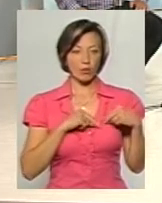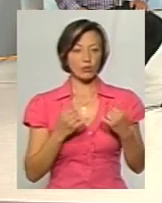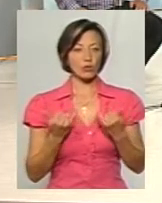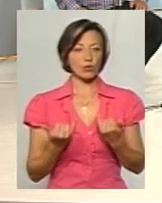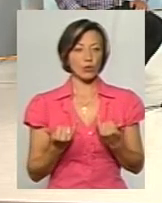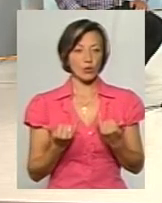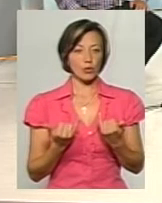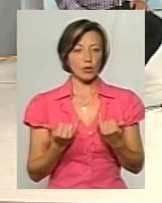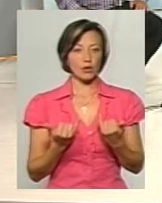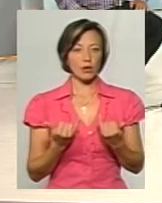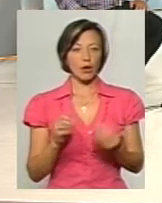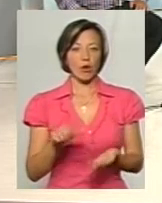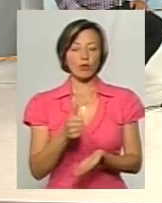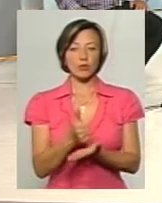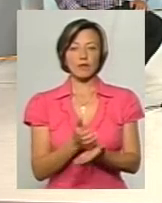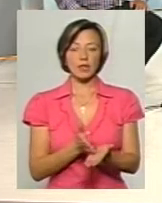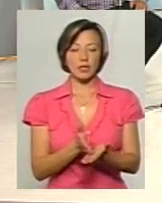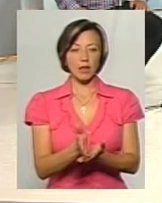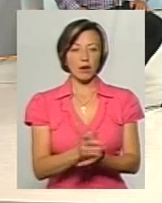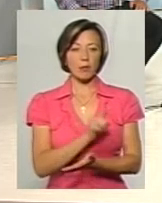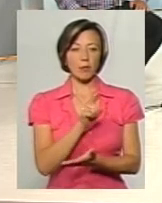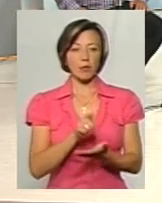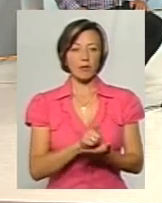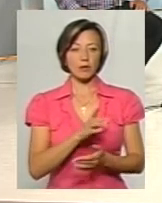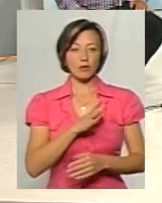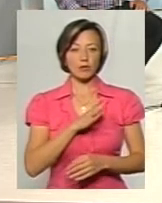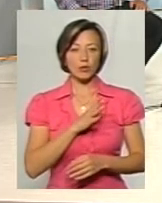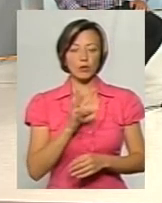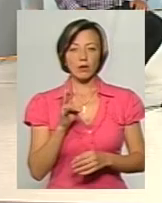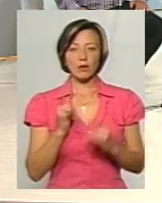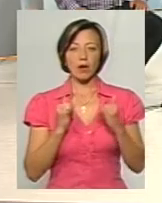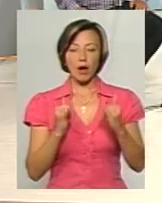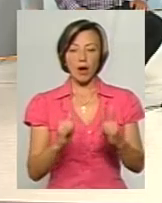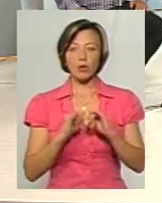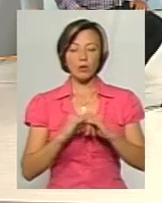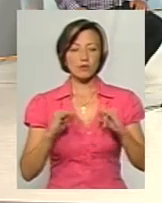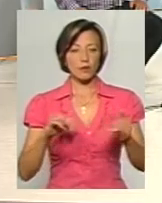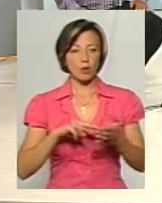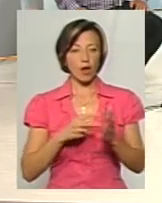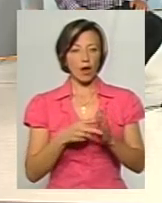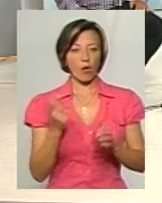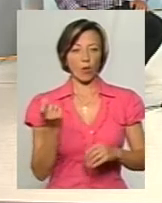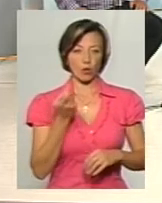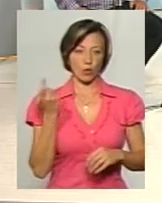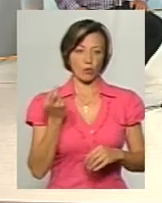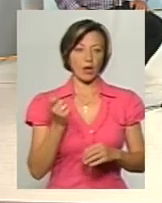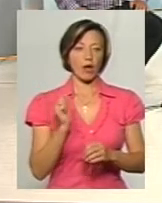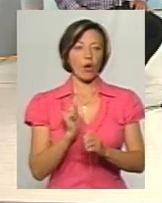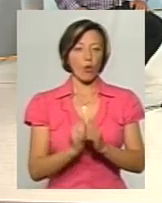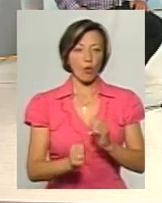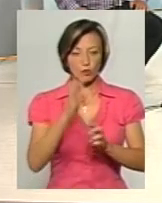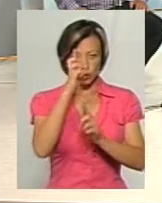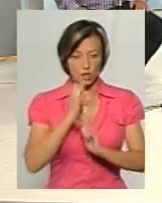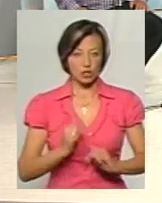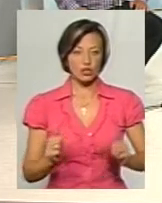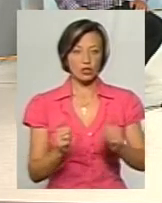сьогодні основний напрямок повинен бути іменно направлений на розвиток економіки, тому що кожна